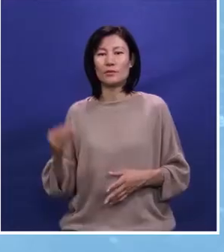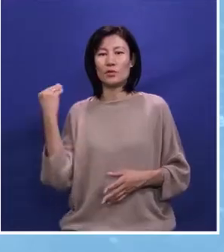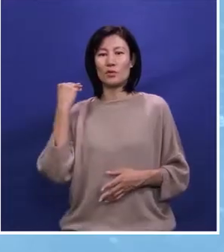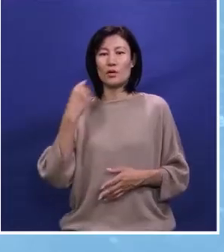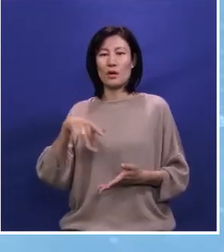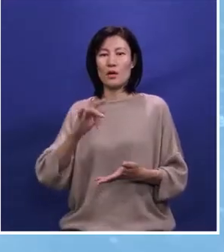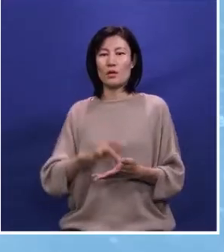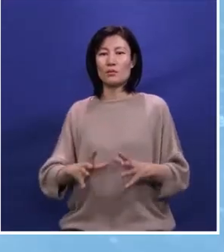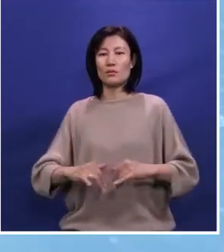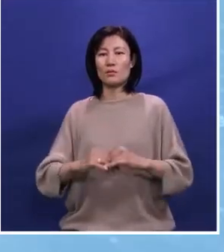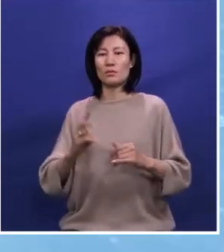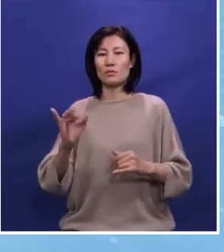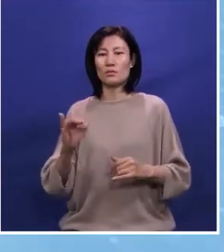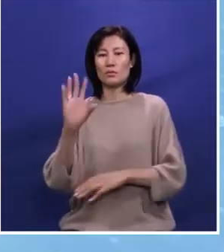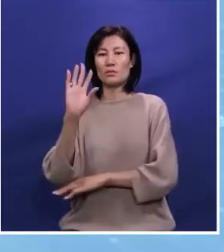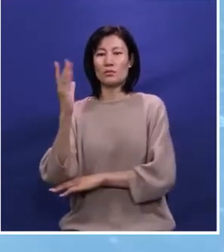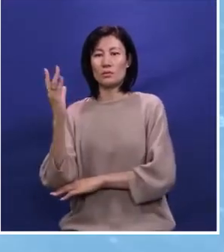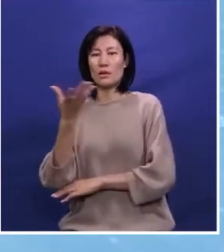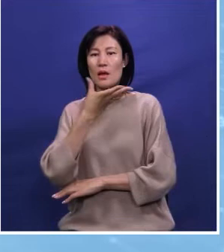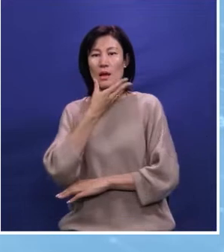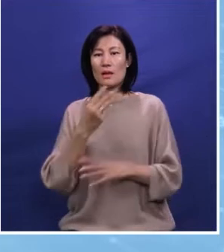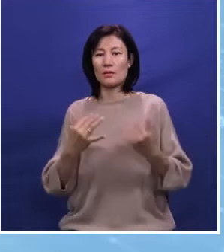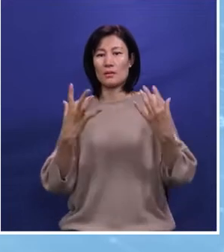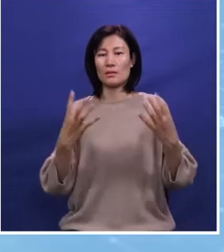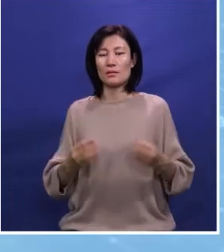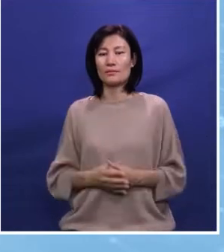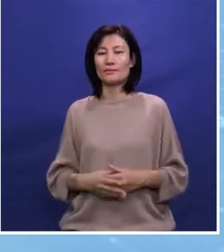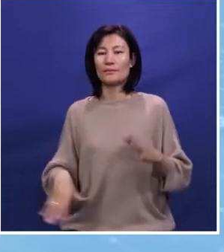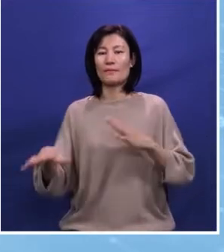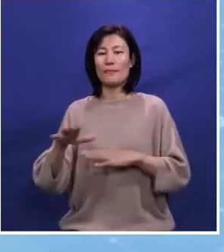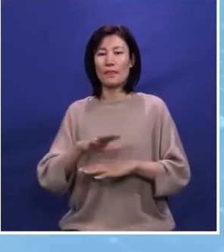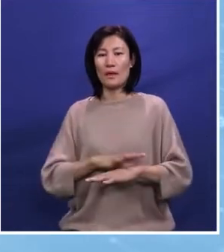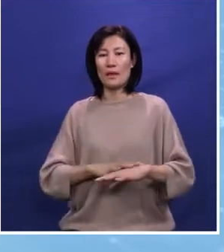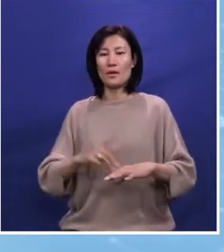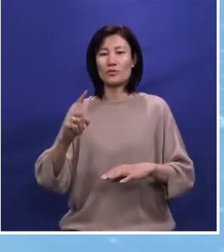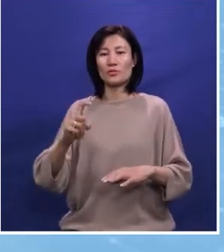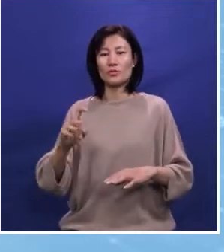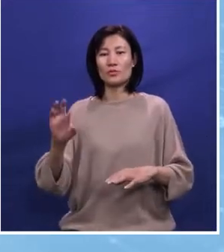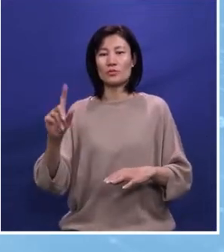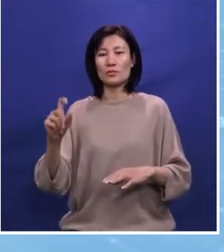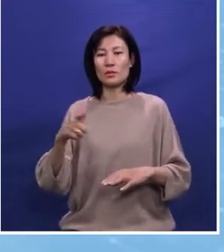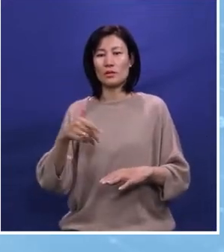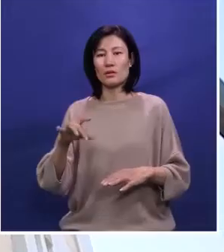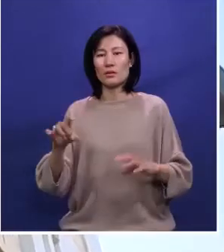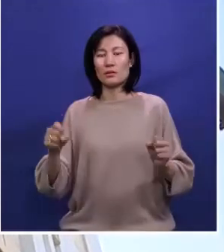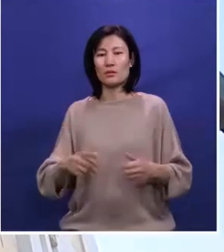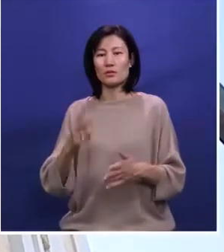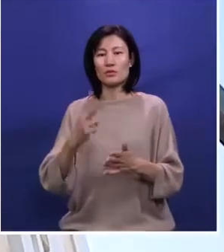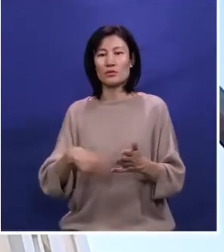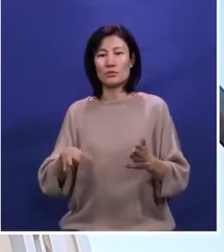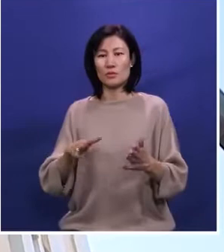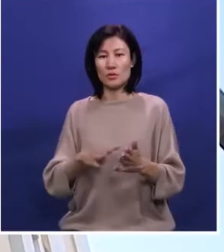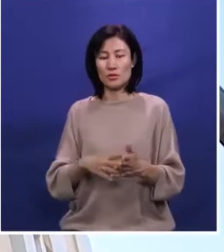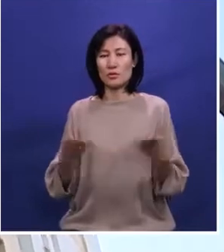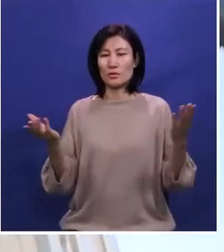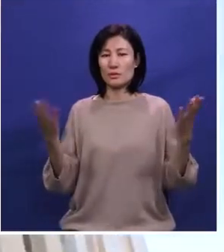Түркістан қаласының аумағы ну орманға айналады. Қазірде шаһарда шалпы алаңы 101 гектарды құрайтын 24